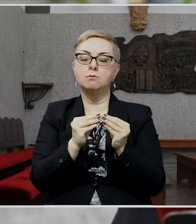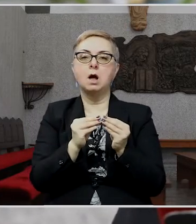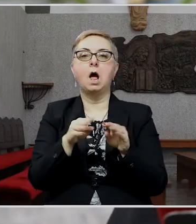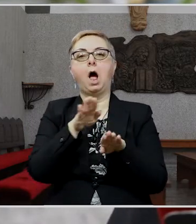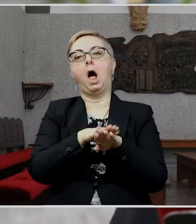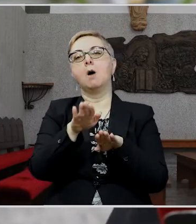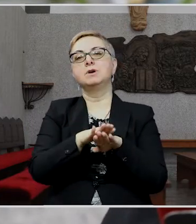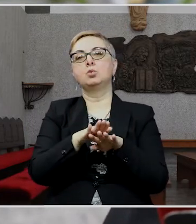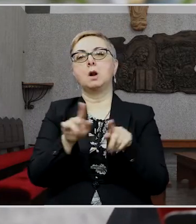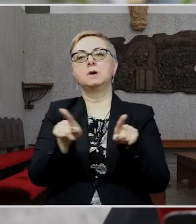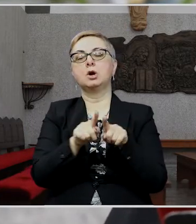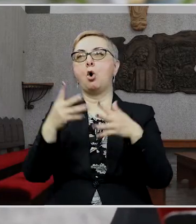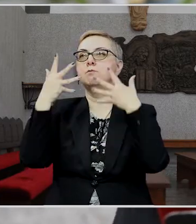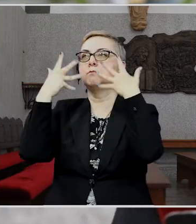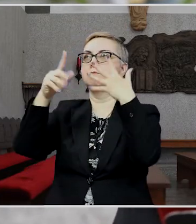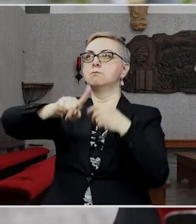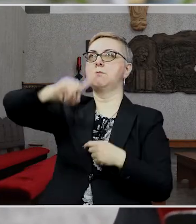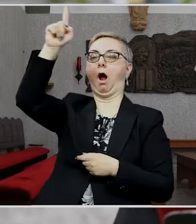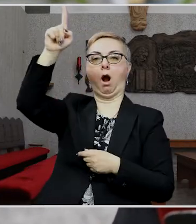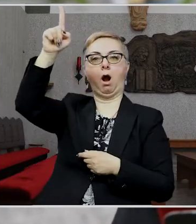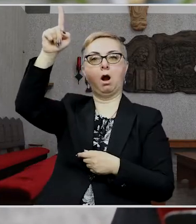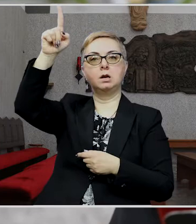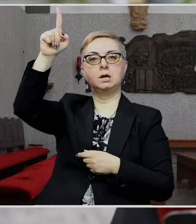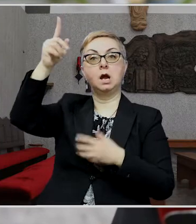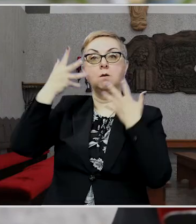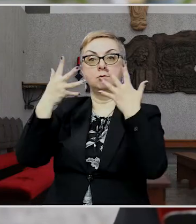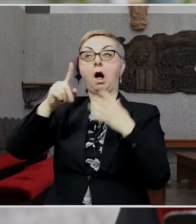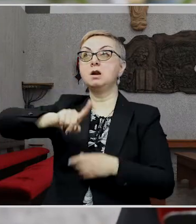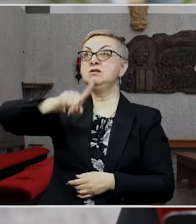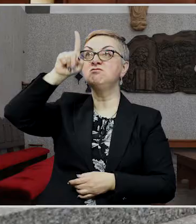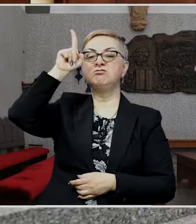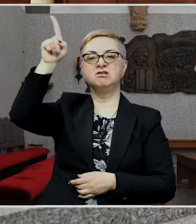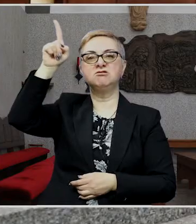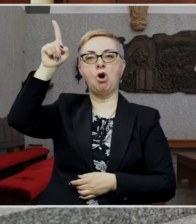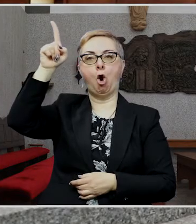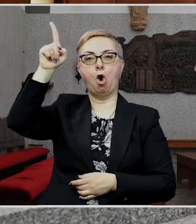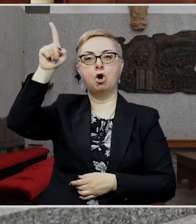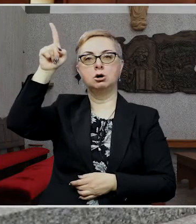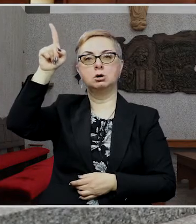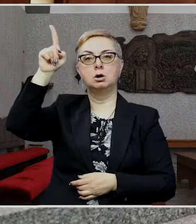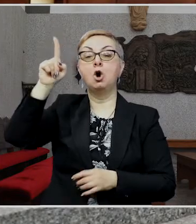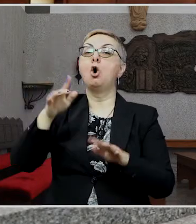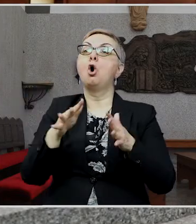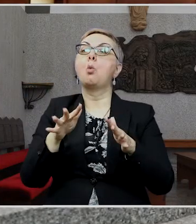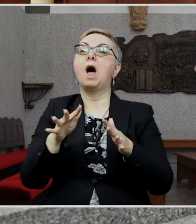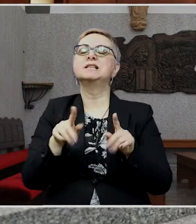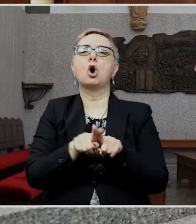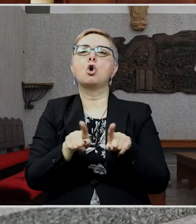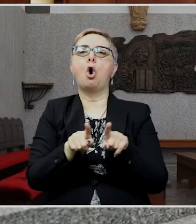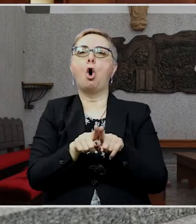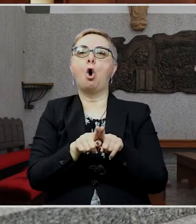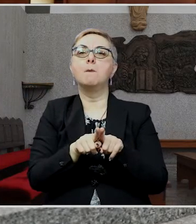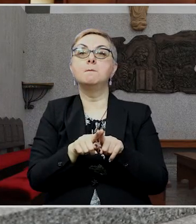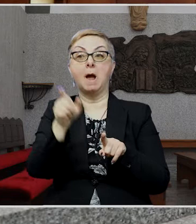con le mani tese verso l'alto verso dio quasi a fare da ponte con